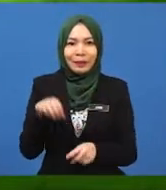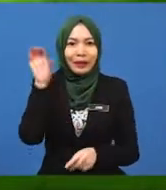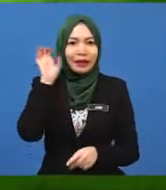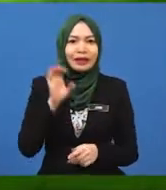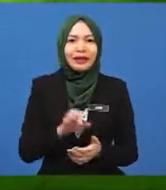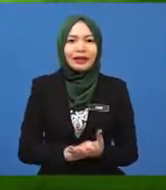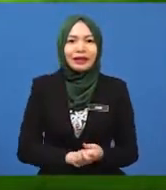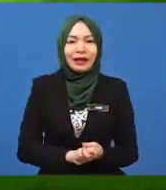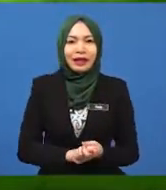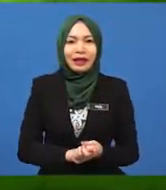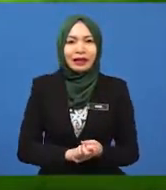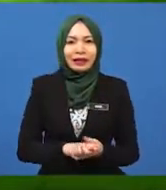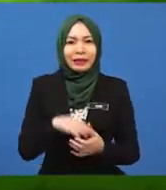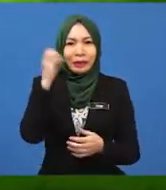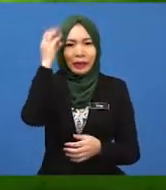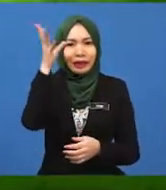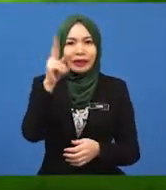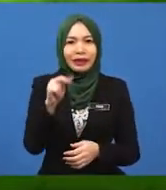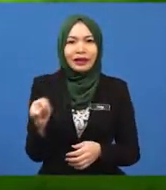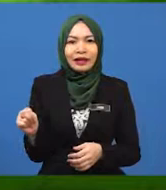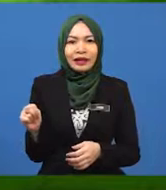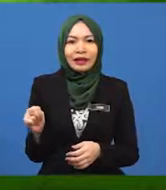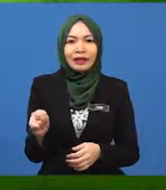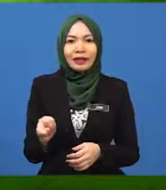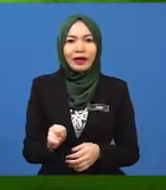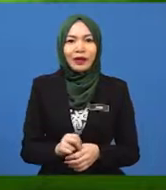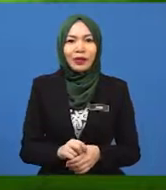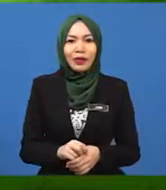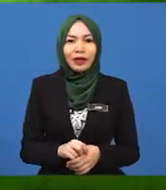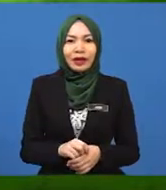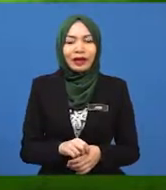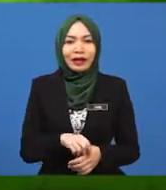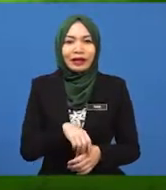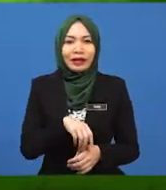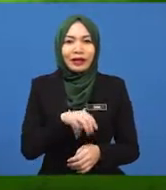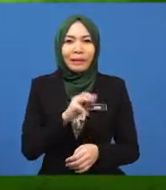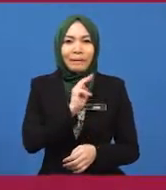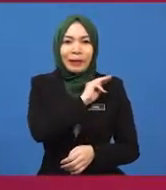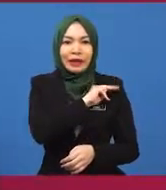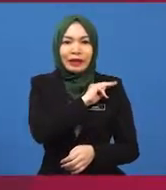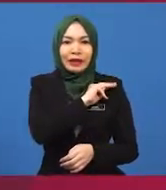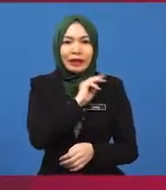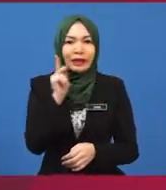yang disampaikan oleh Menteri Kanan Pendidikan Malaysia.